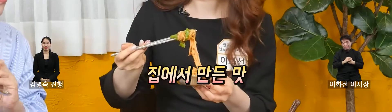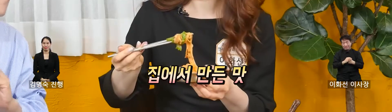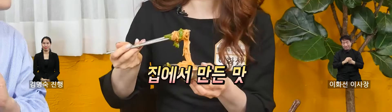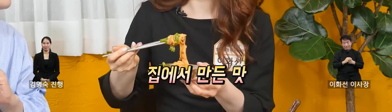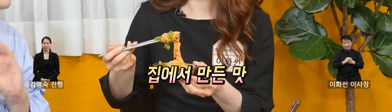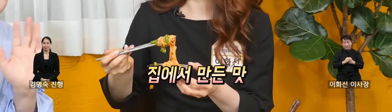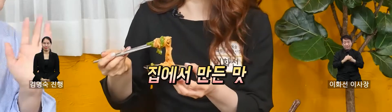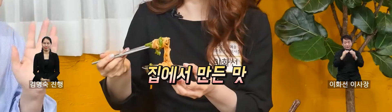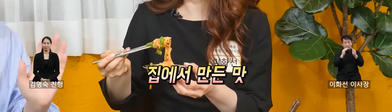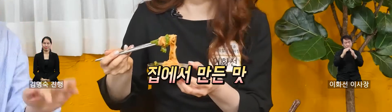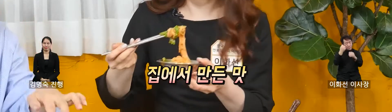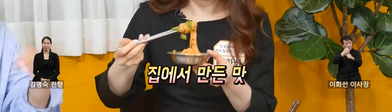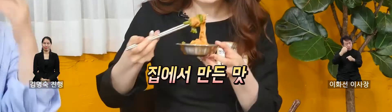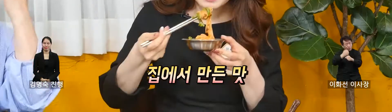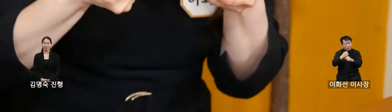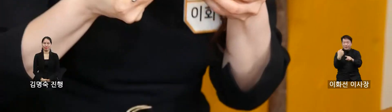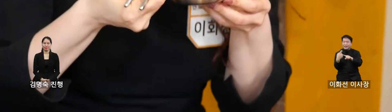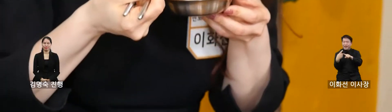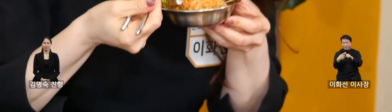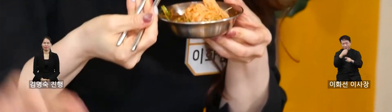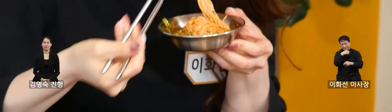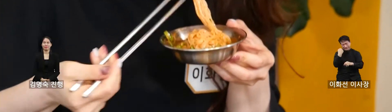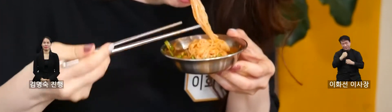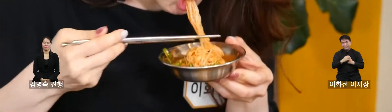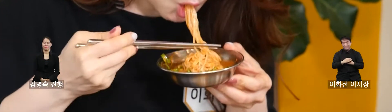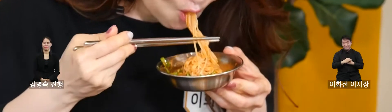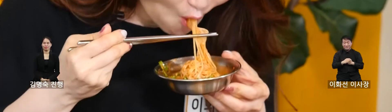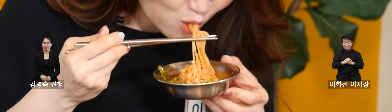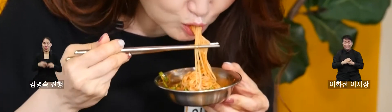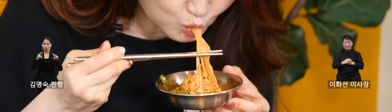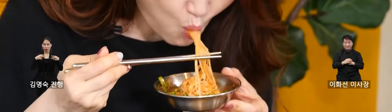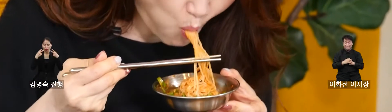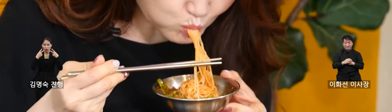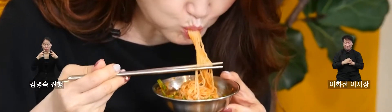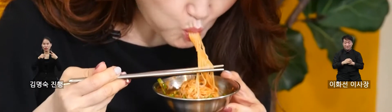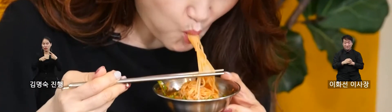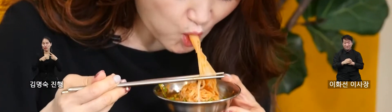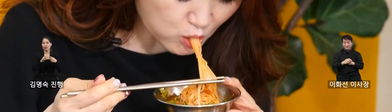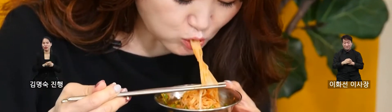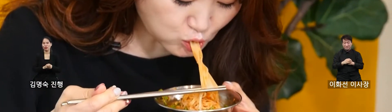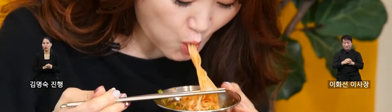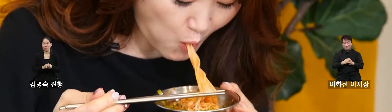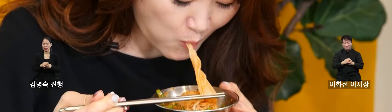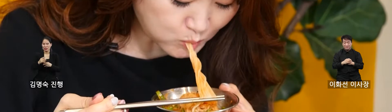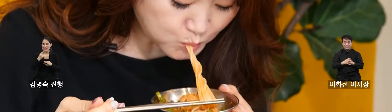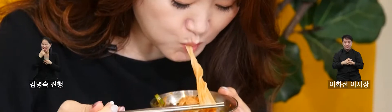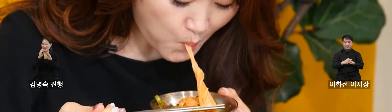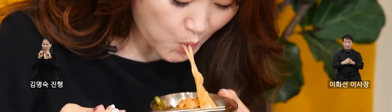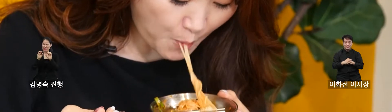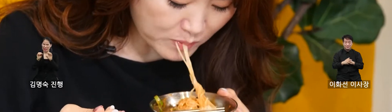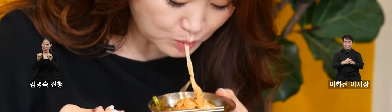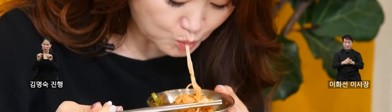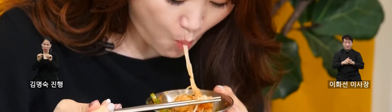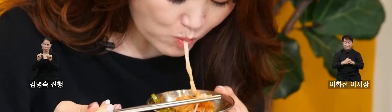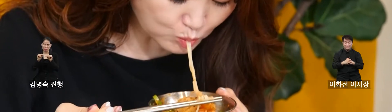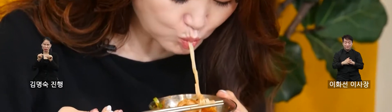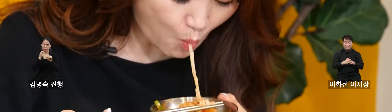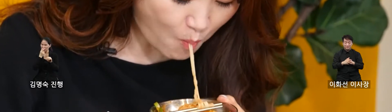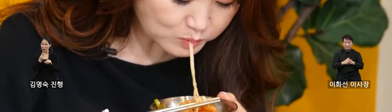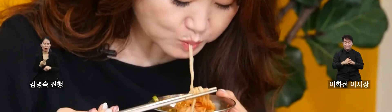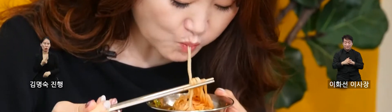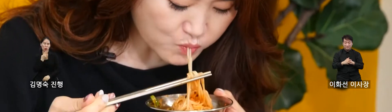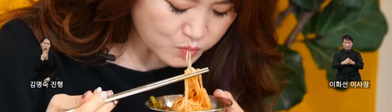집에서 만든 것처럼 맛있어요. 그리고 국수에서도 그 밀가루 맛이 안 나고